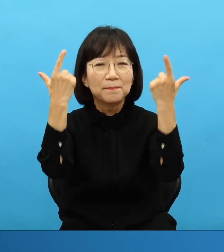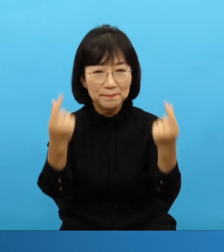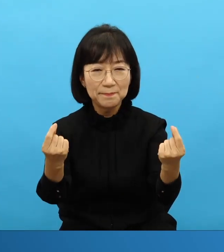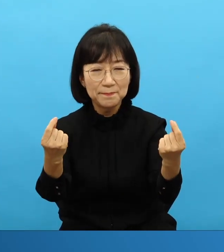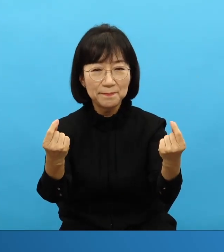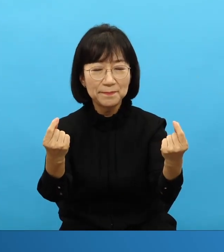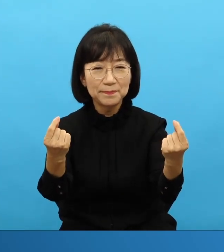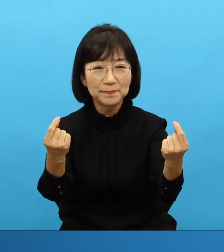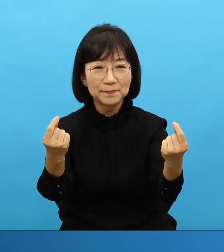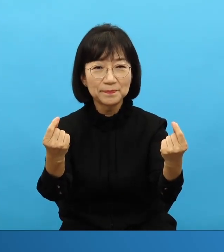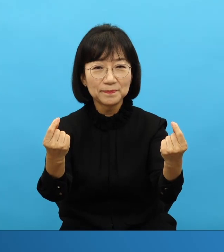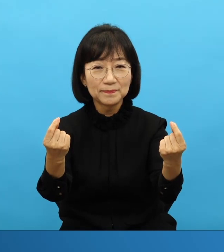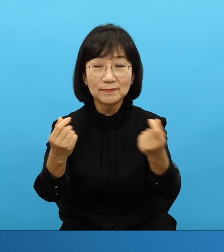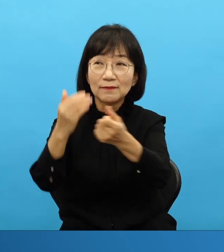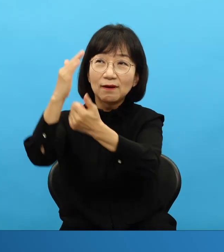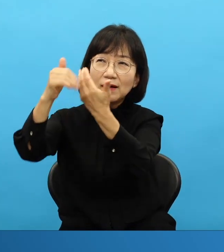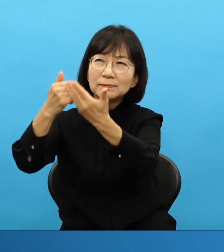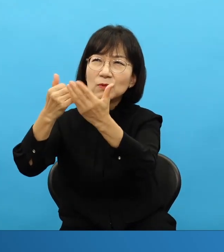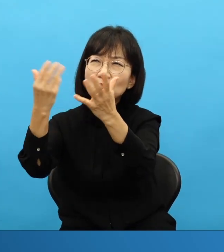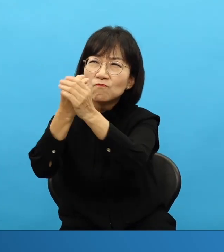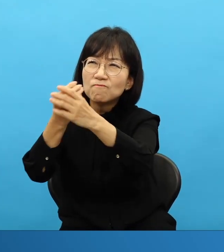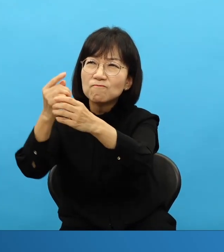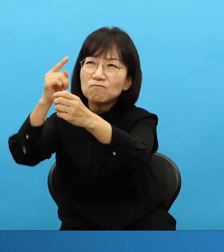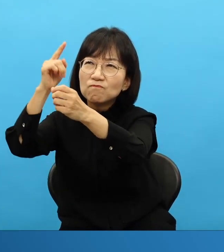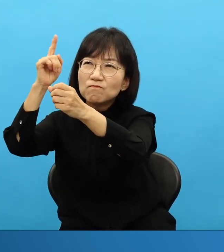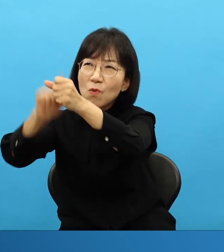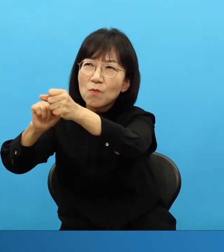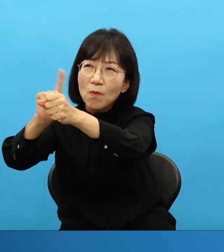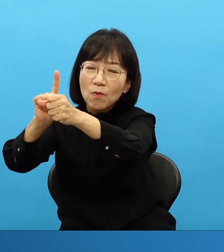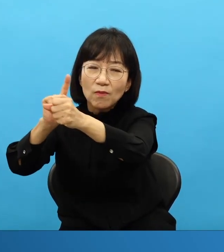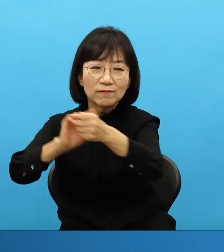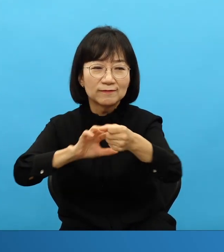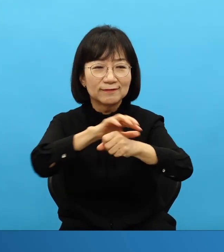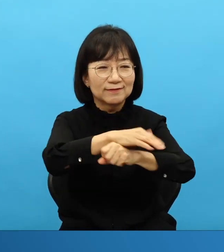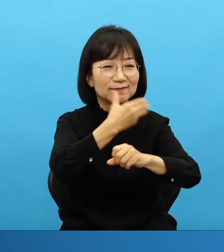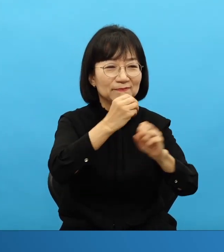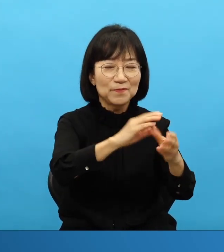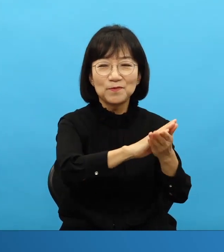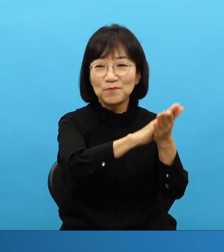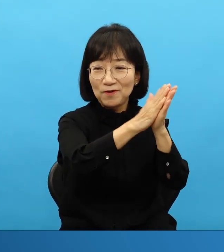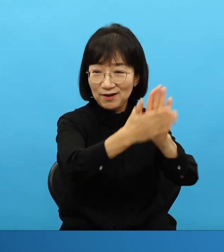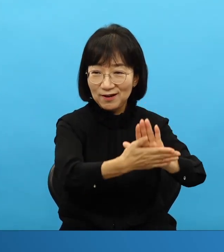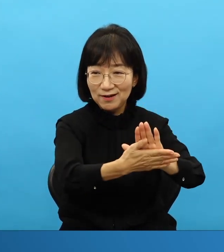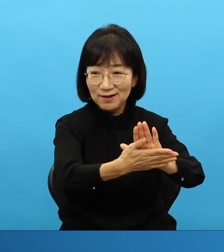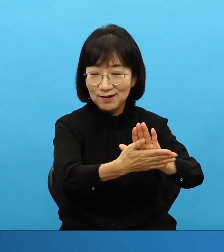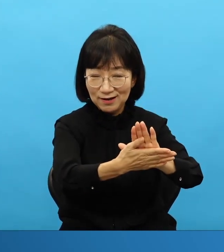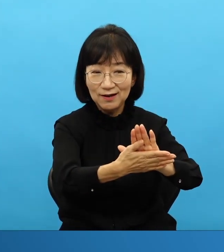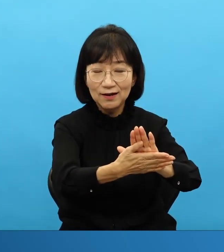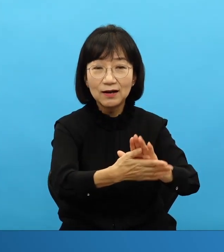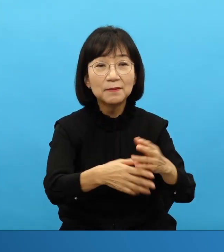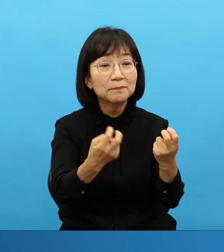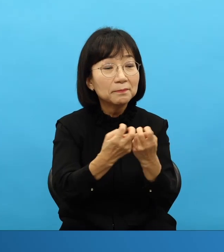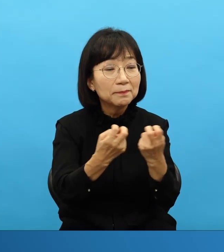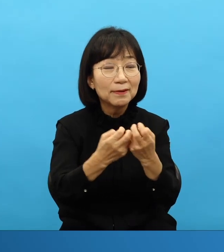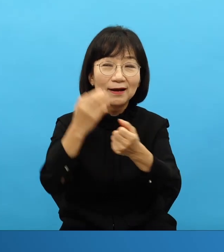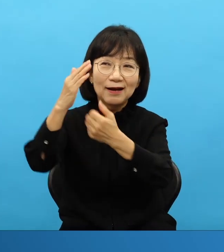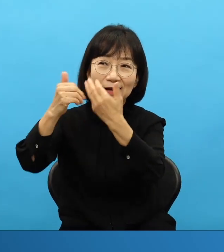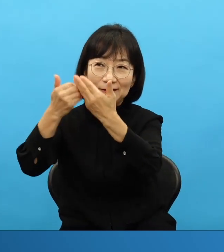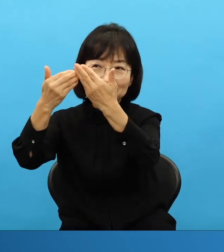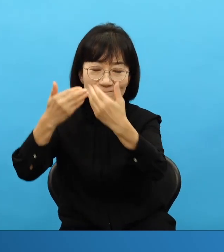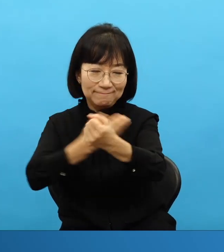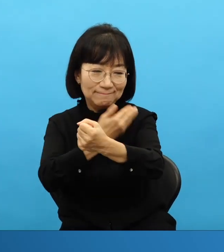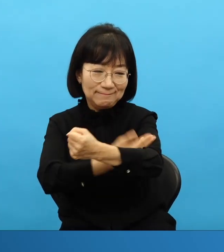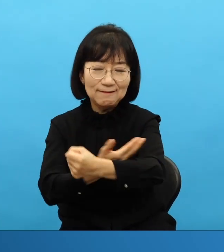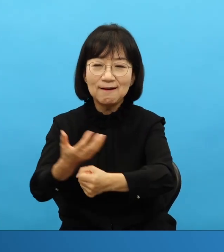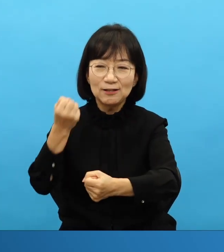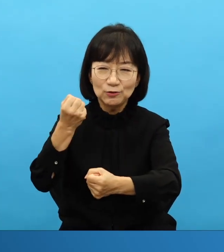하나님의 절대 목표가 세계 복음화인데 여기에 하나님의 주시는 능력 가지고 절대 불가능, 절대